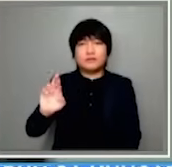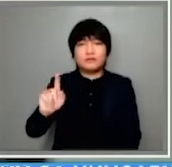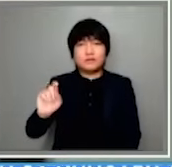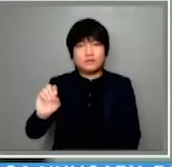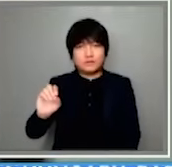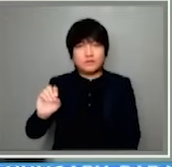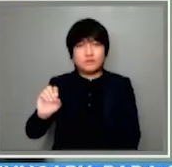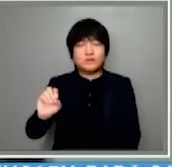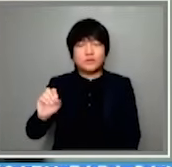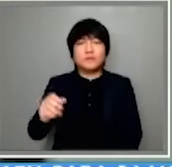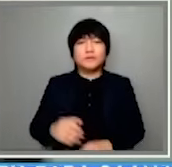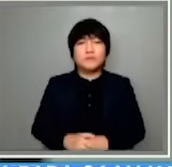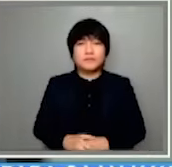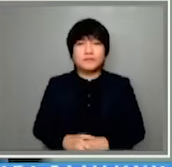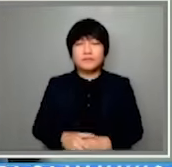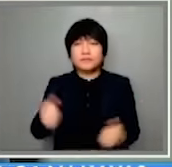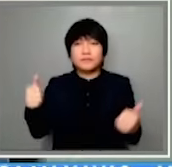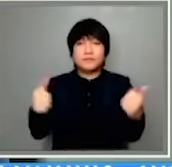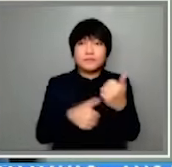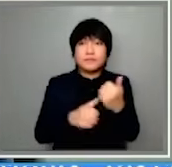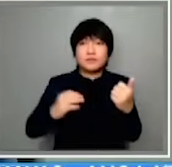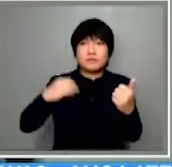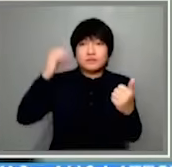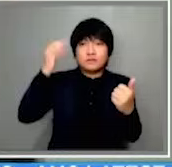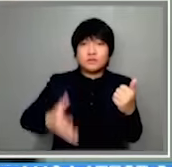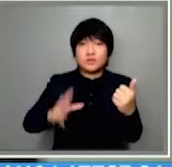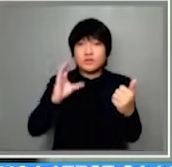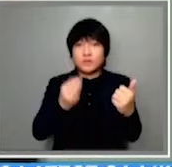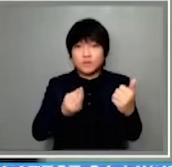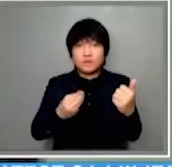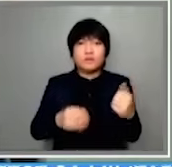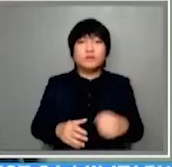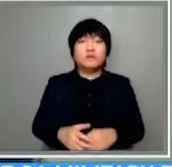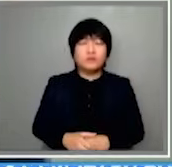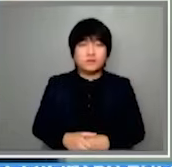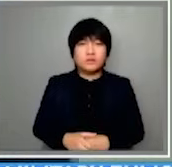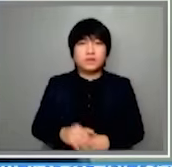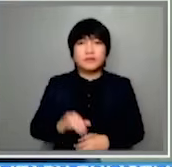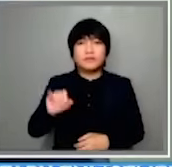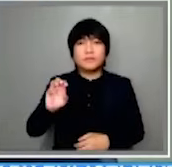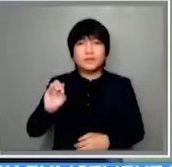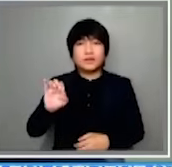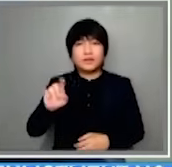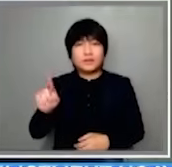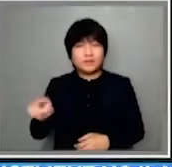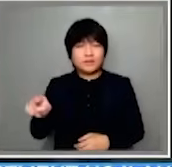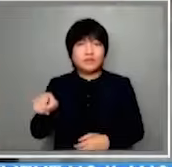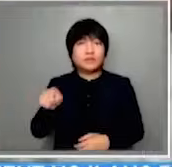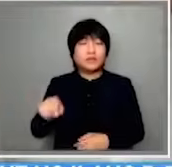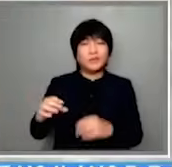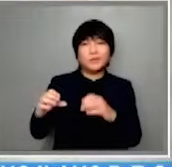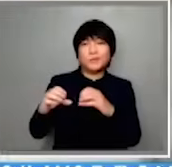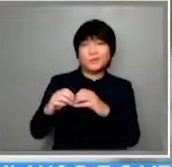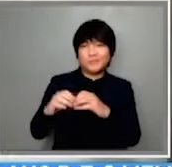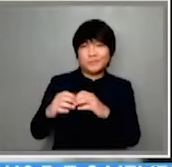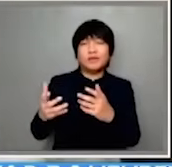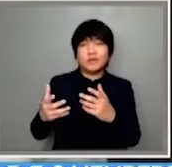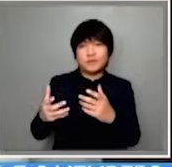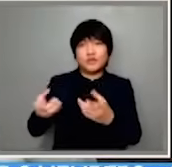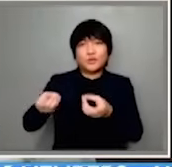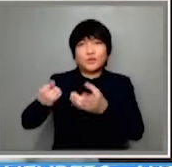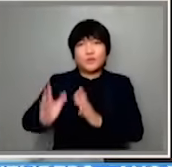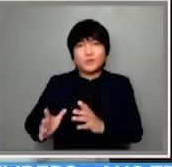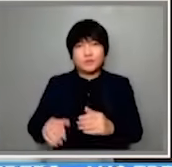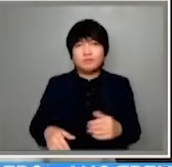namang Executive Committee Chairman si Joel Marcelo G. Jimenez na Director ng RGMA Network Incorporated, Executive Committee